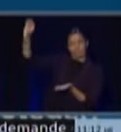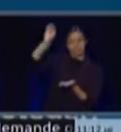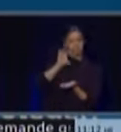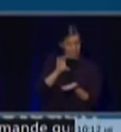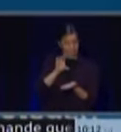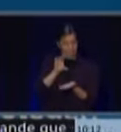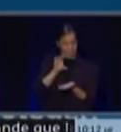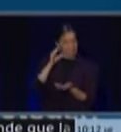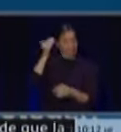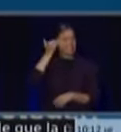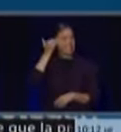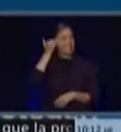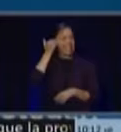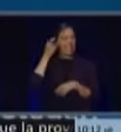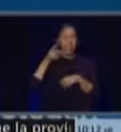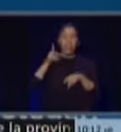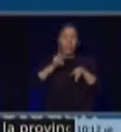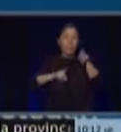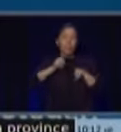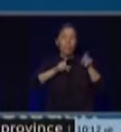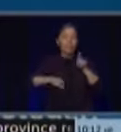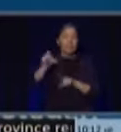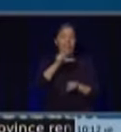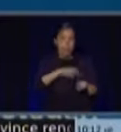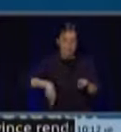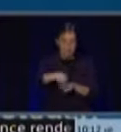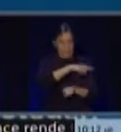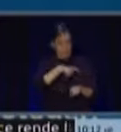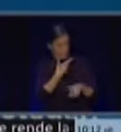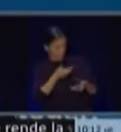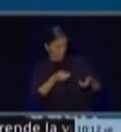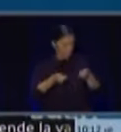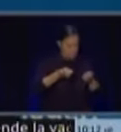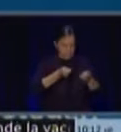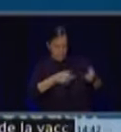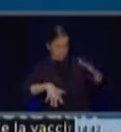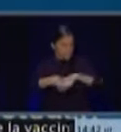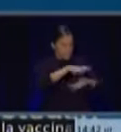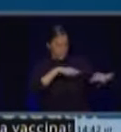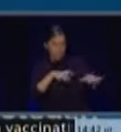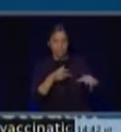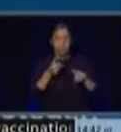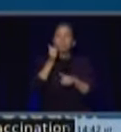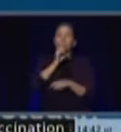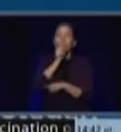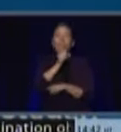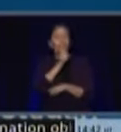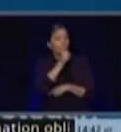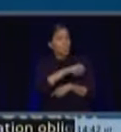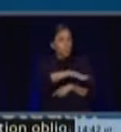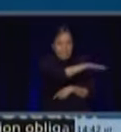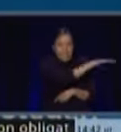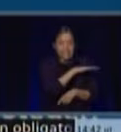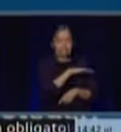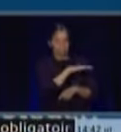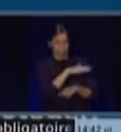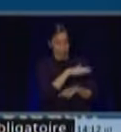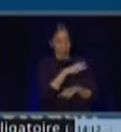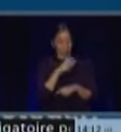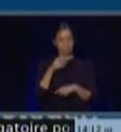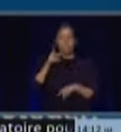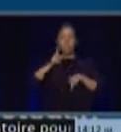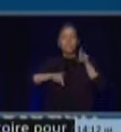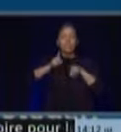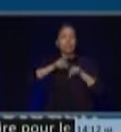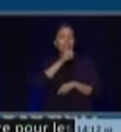problème à cause des impacts du vieillissement de la population. Évidemment, plus la population est vieille en moyenne, plus